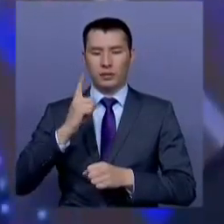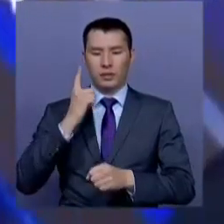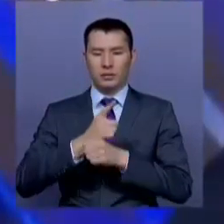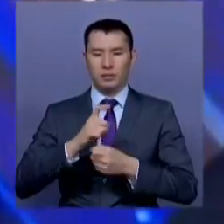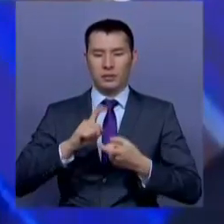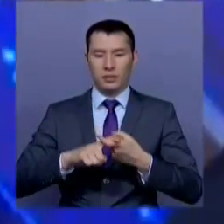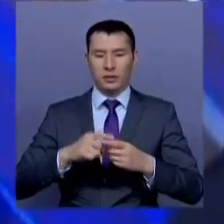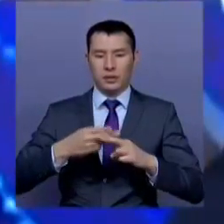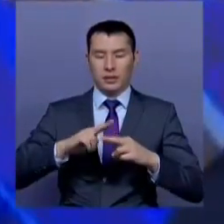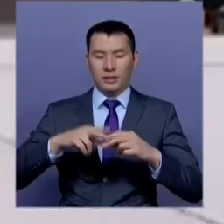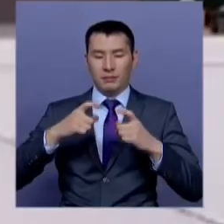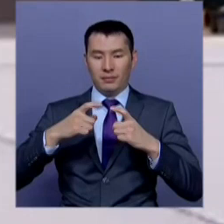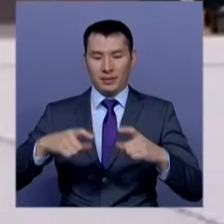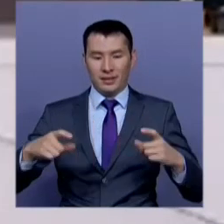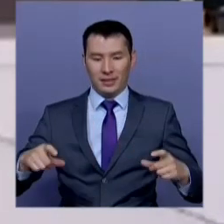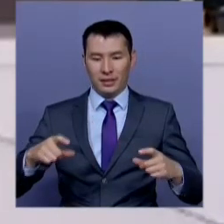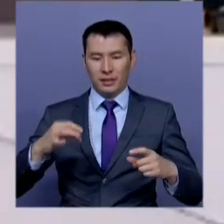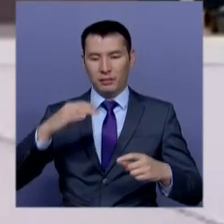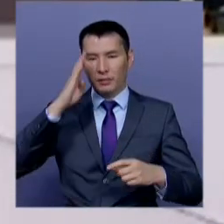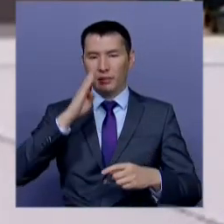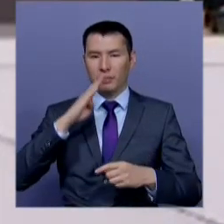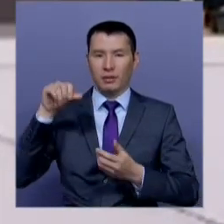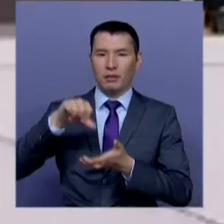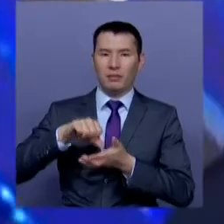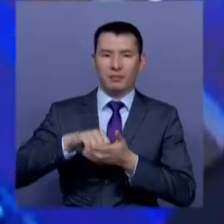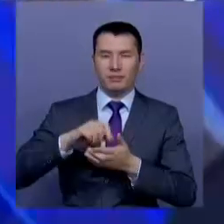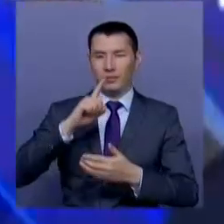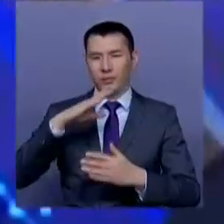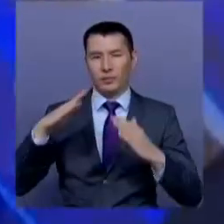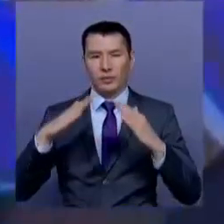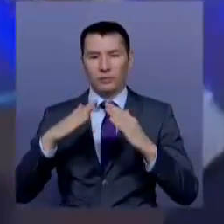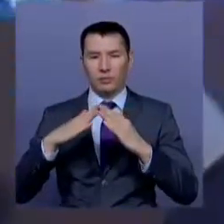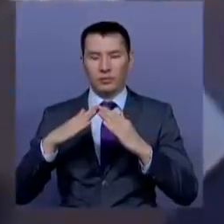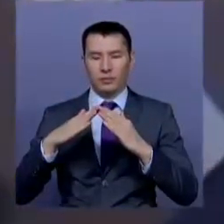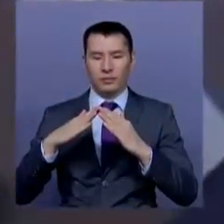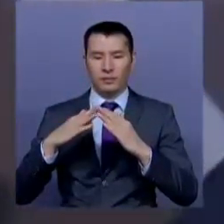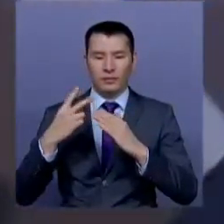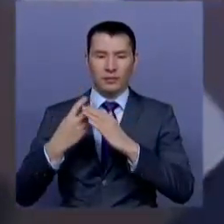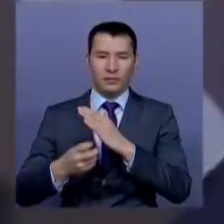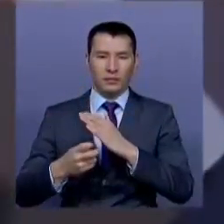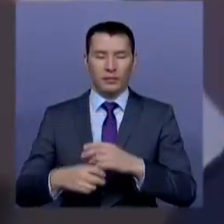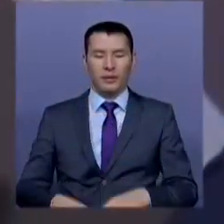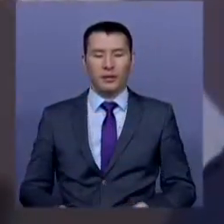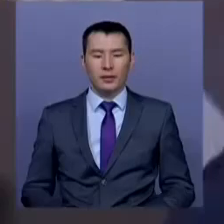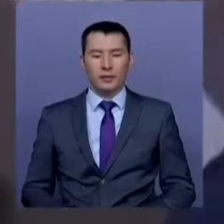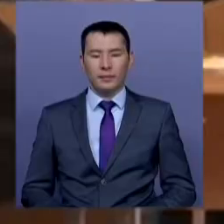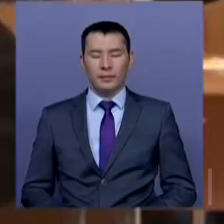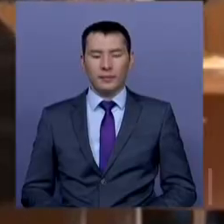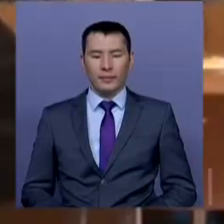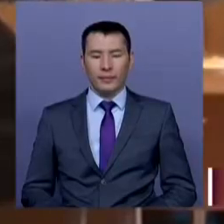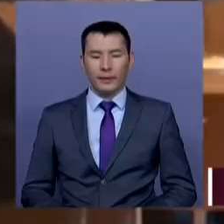посещение пунктов проведения ЕНТ родителями. Мы просим родителей оставаться дома, следить за проведением ЕНТ через